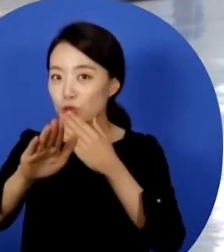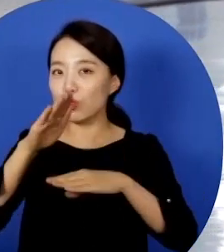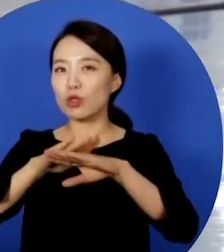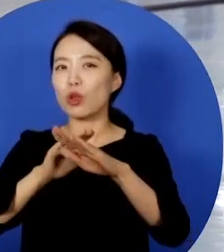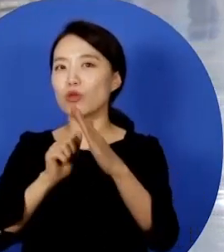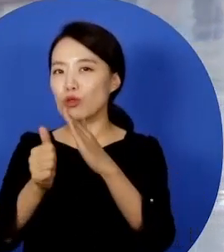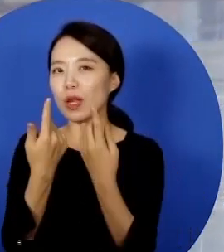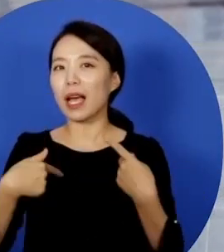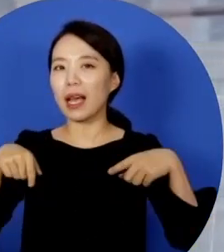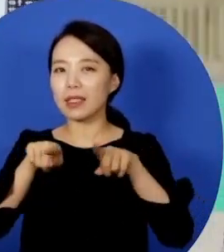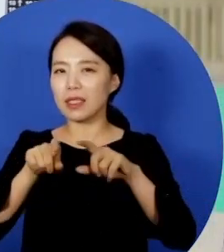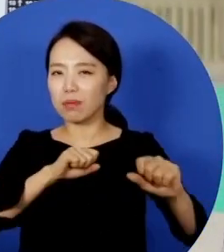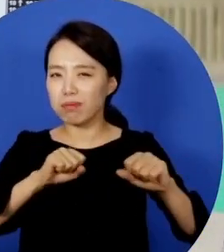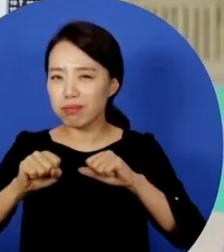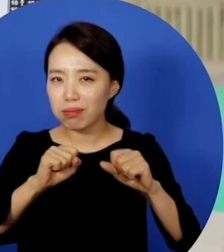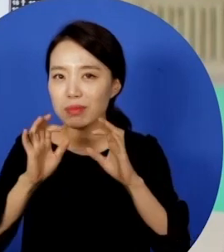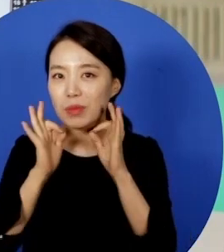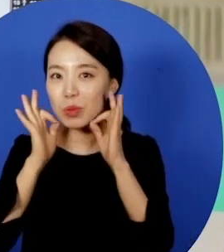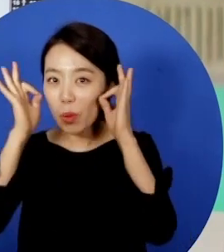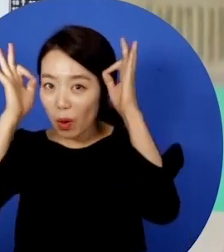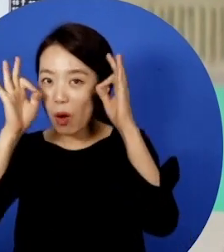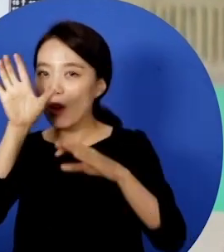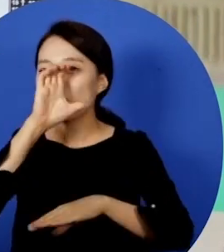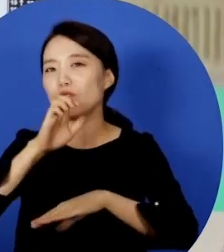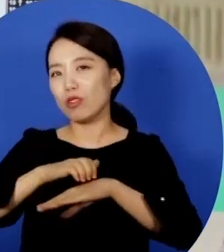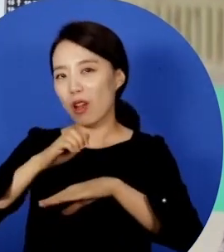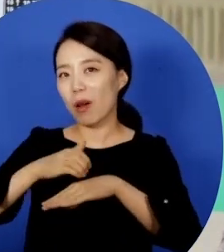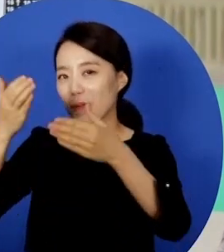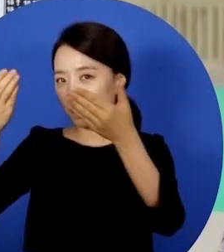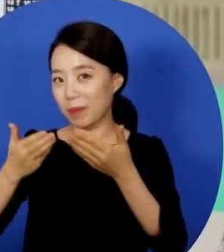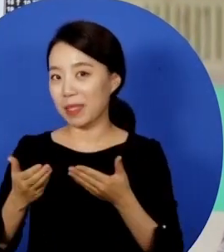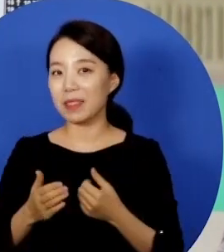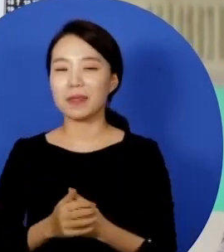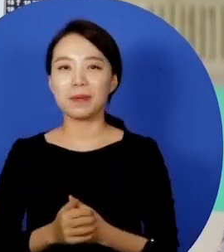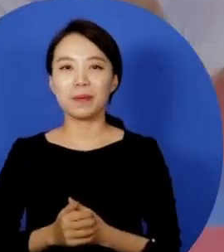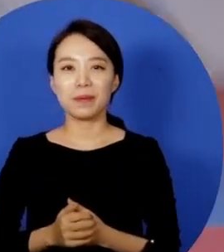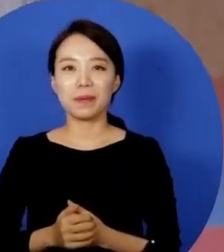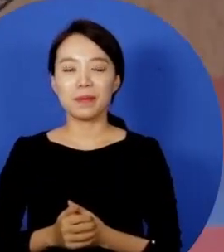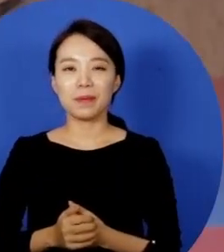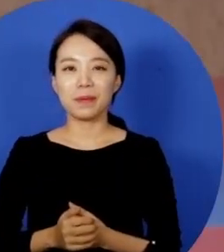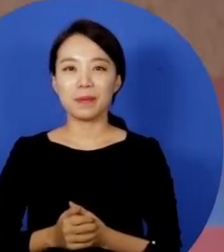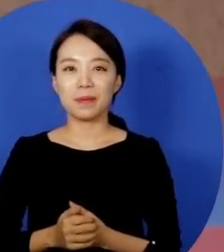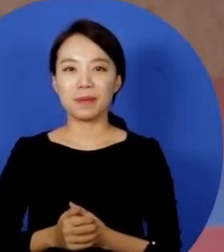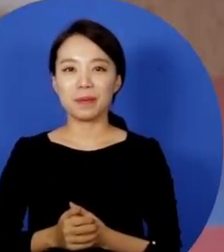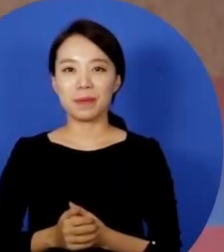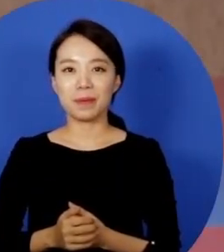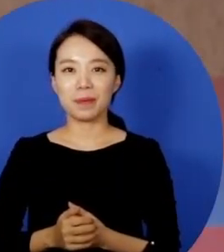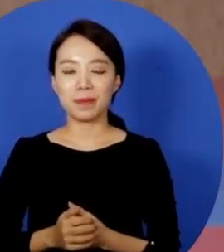오늘도 선수들과 함께 구슬땀을 흘리며 또 새로운 역사를 준비하고 있습니다.